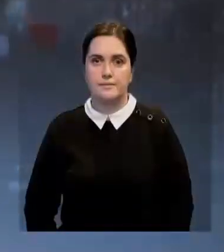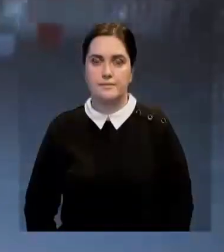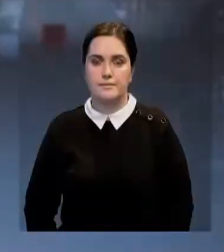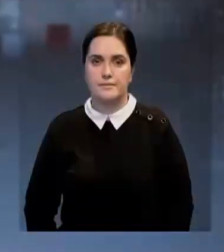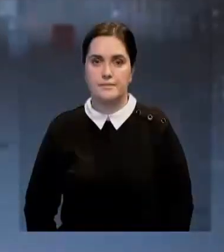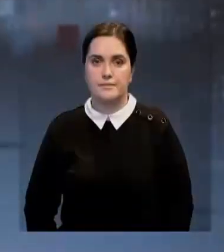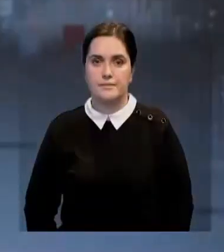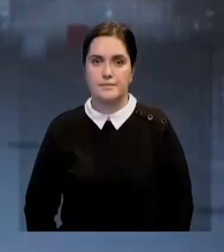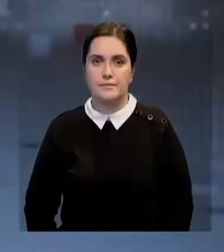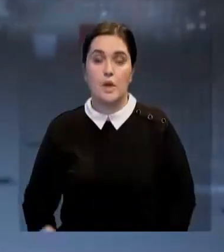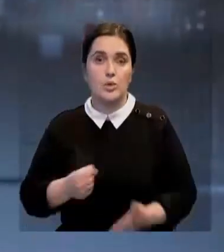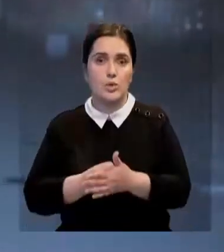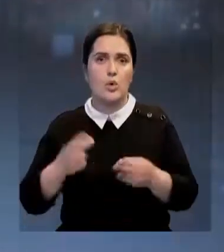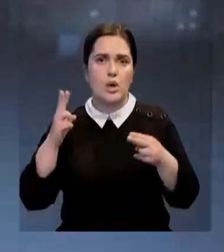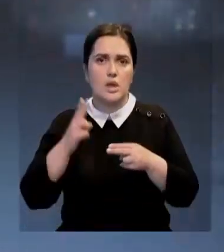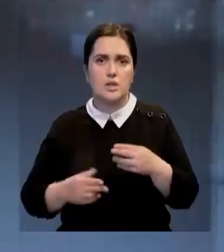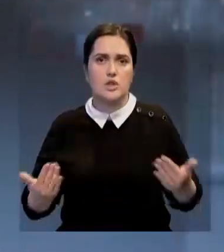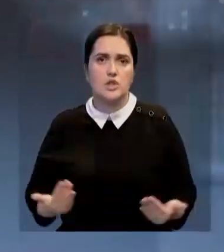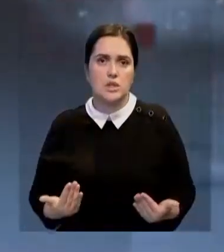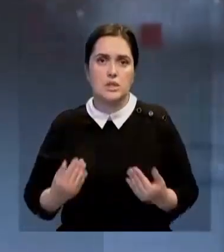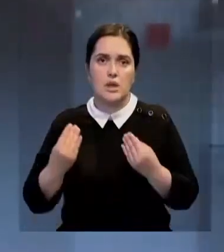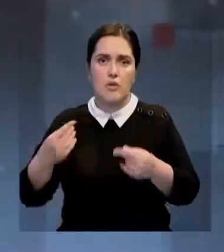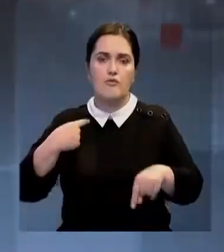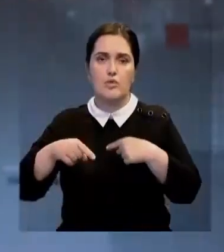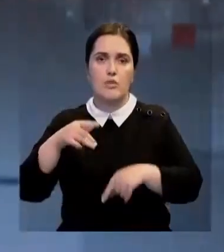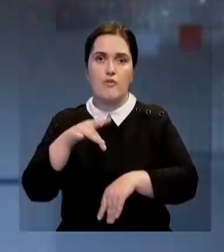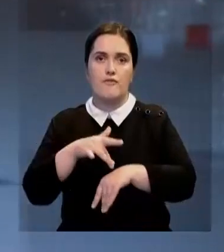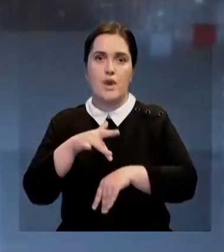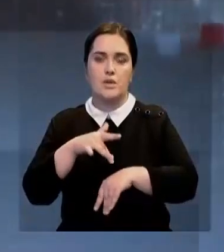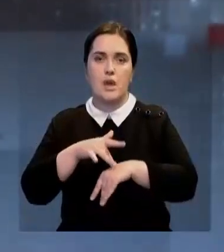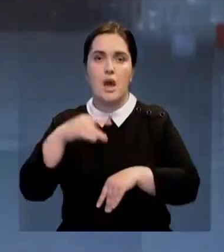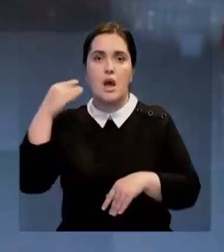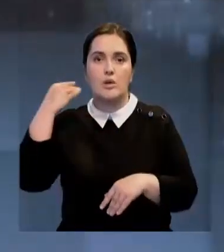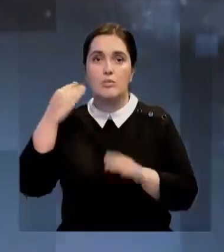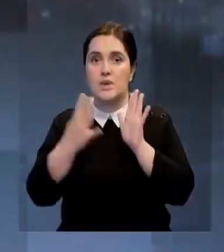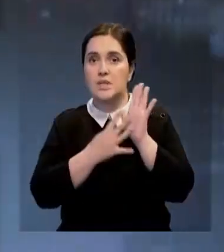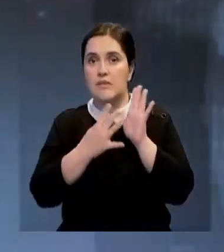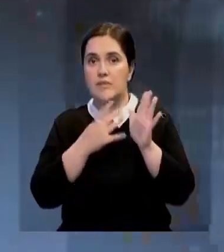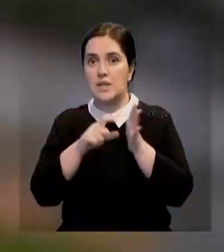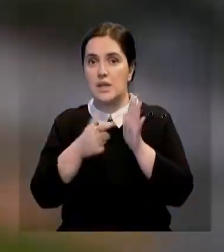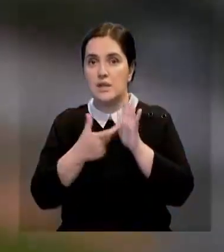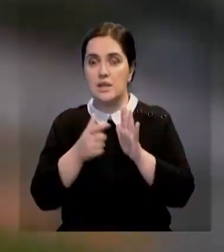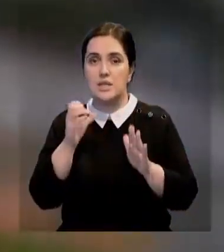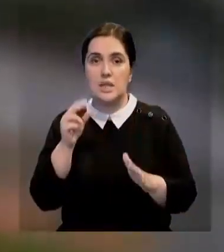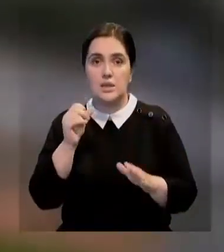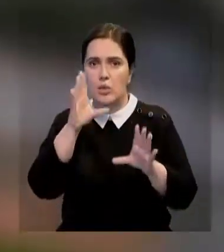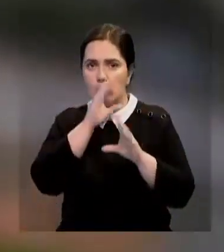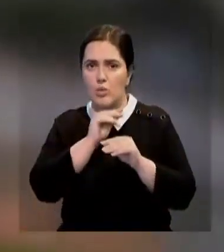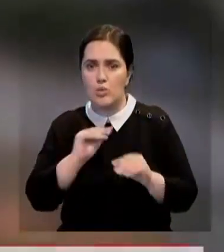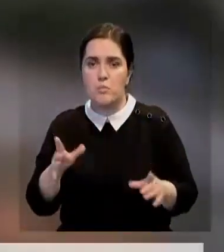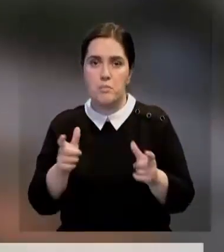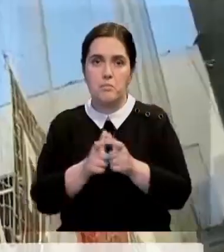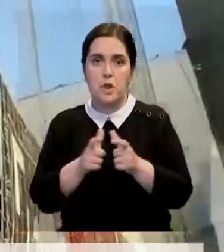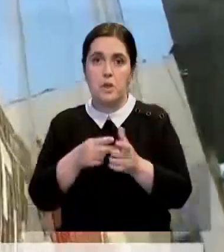И в завершение выпуска пожизненный абонемент для футбольного фаната из Актобе. Девятиклассник Диас Сакен не успел приобрести входной билет